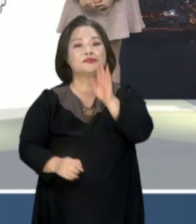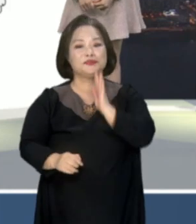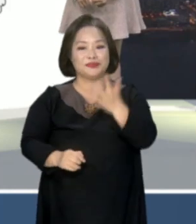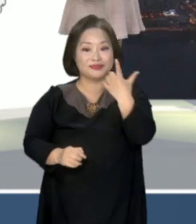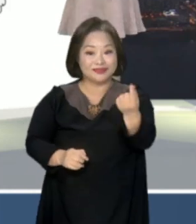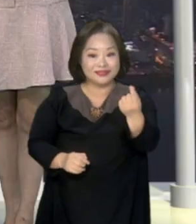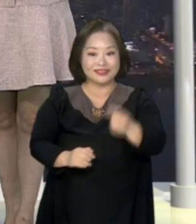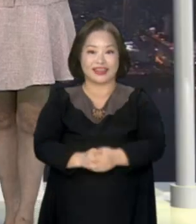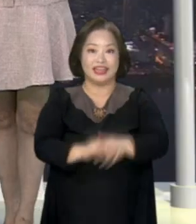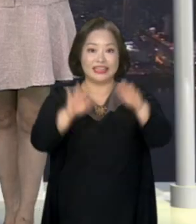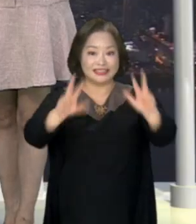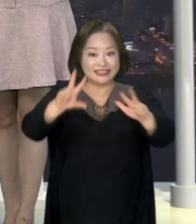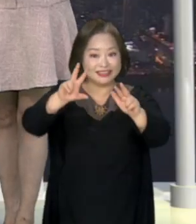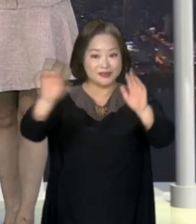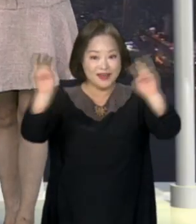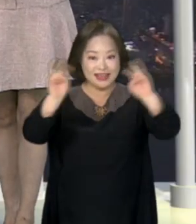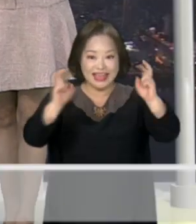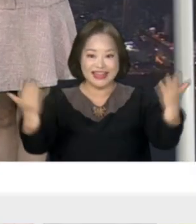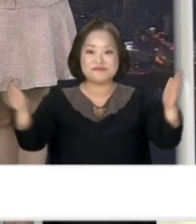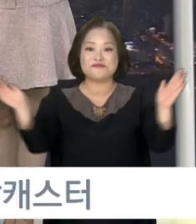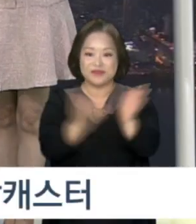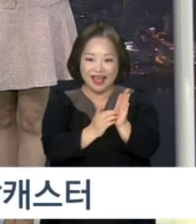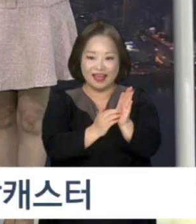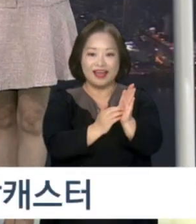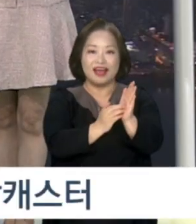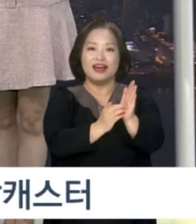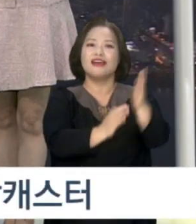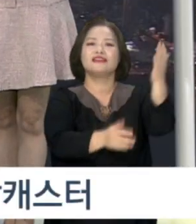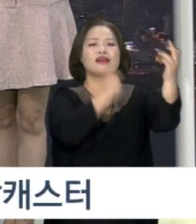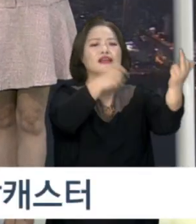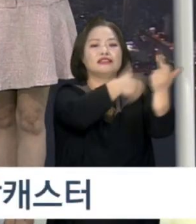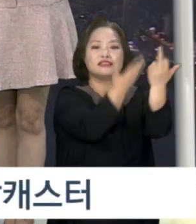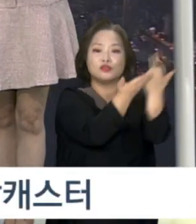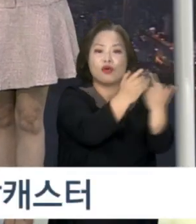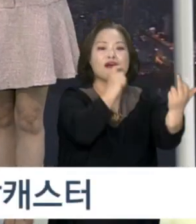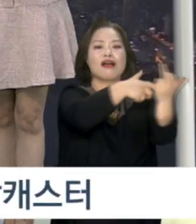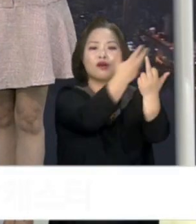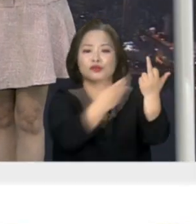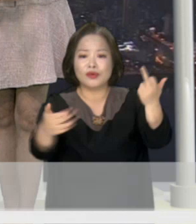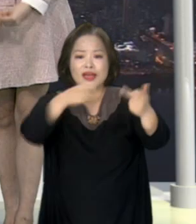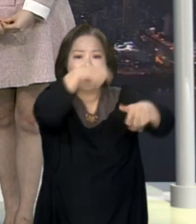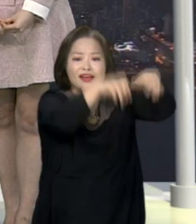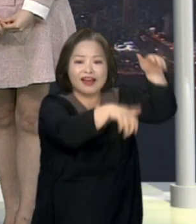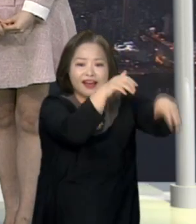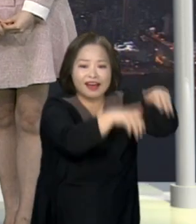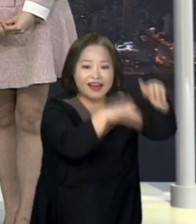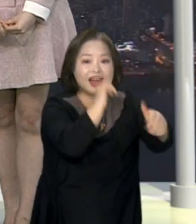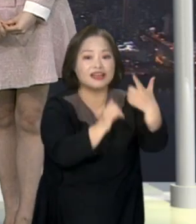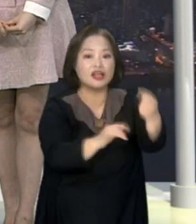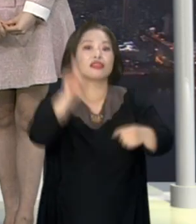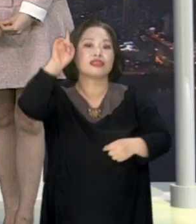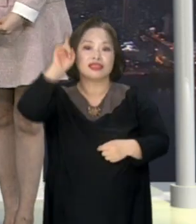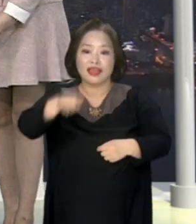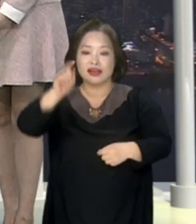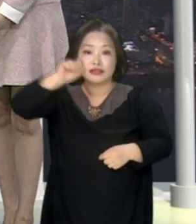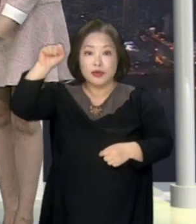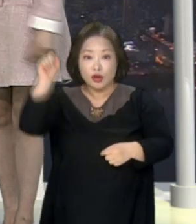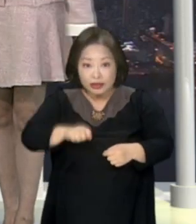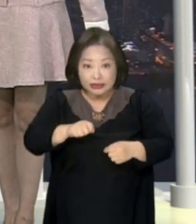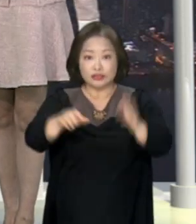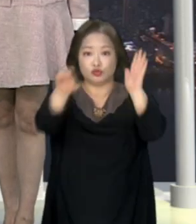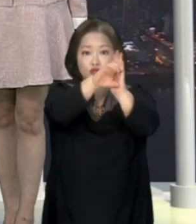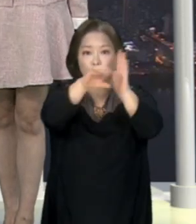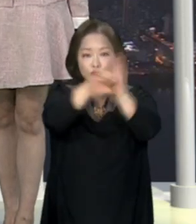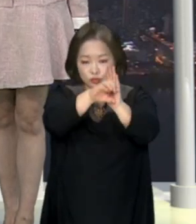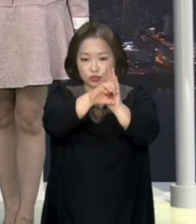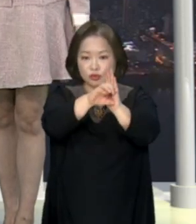그렇습니다이 시각 퇴근길 수도권과 강원도에 약하게 비가 내리는 곳이 있습니다 내일 새벽까지 중부지방과 전부